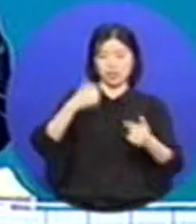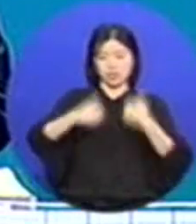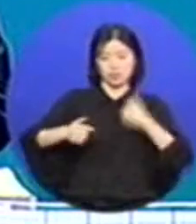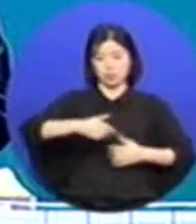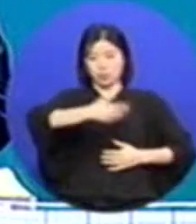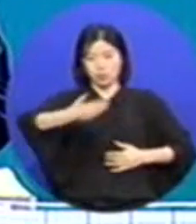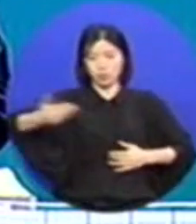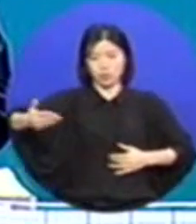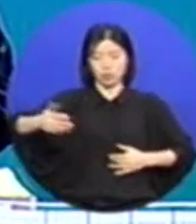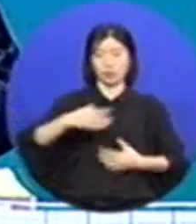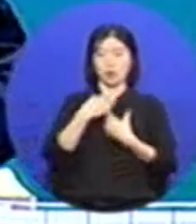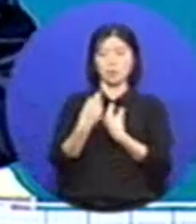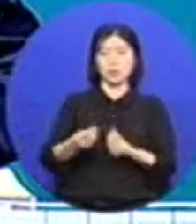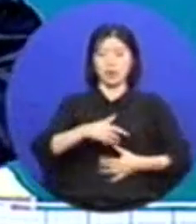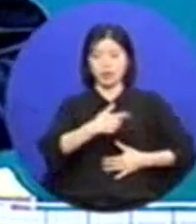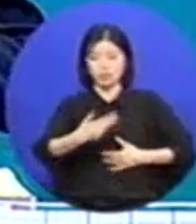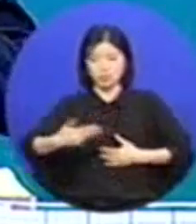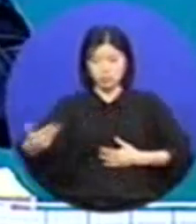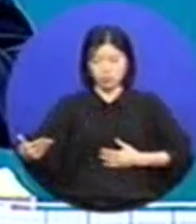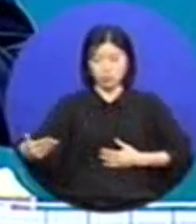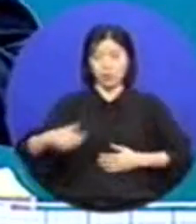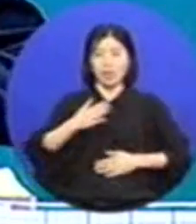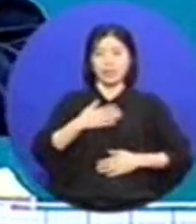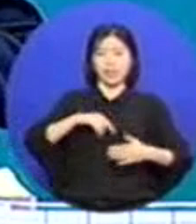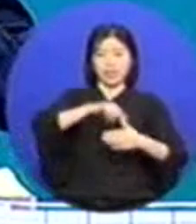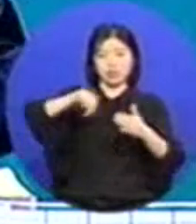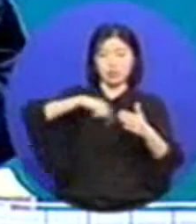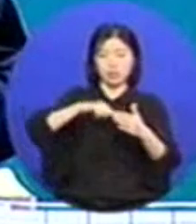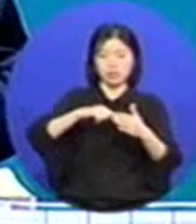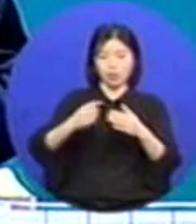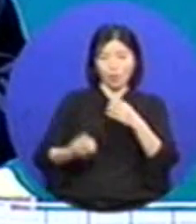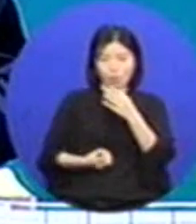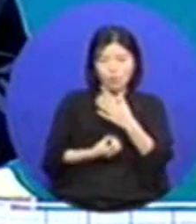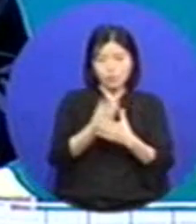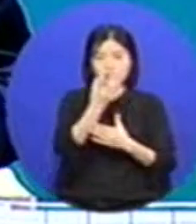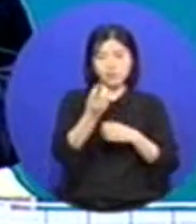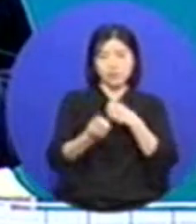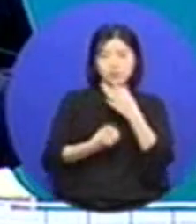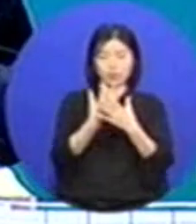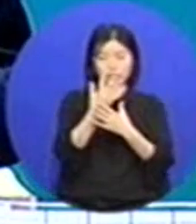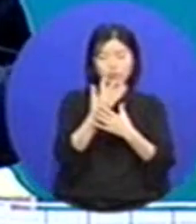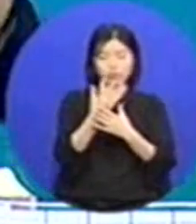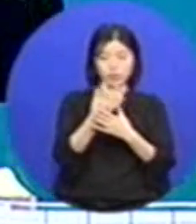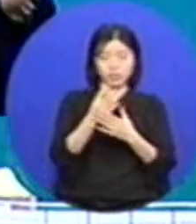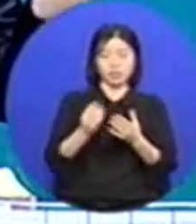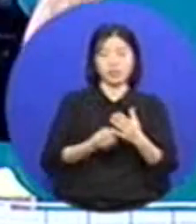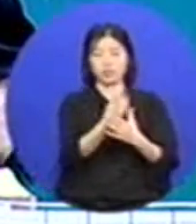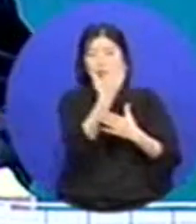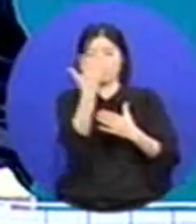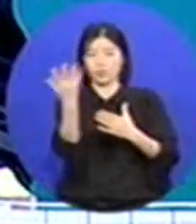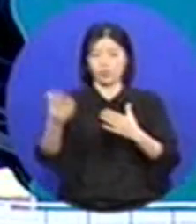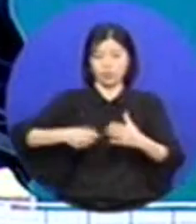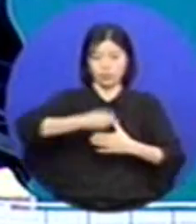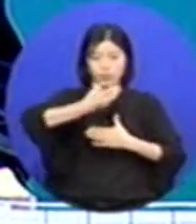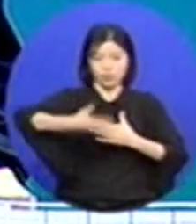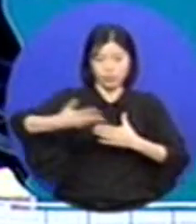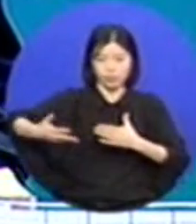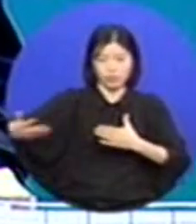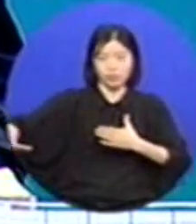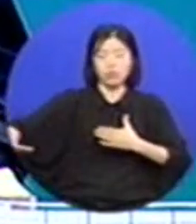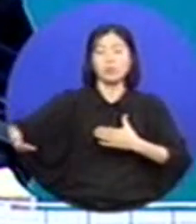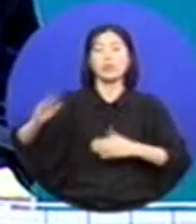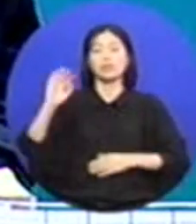흘려보내고 정말 내 속에서 재미 넘쳐서 그 샘을 흘려 보내는 거죠